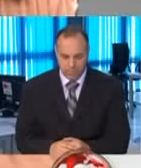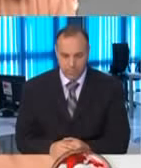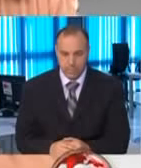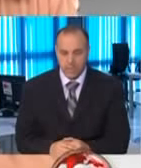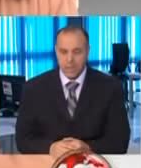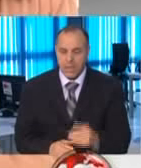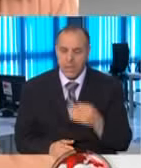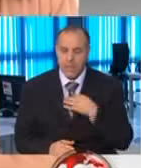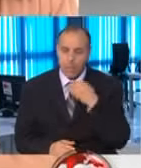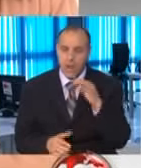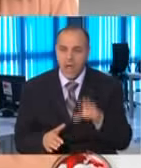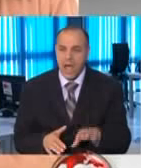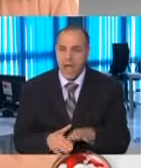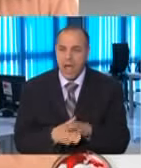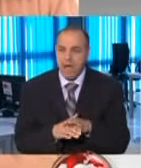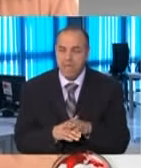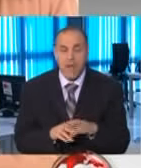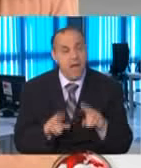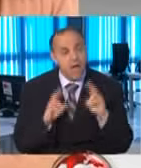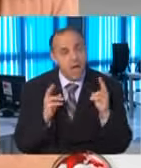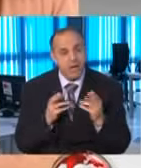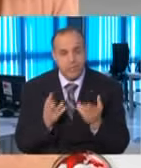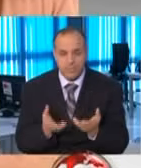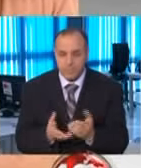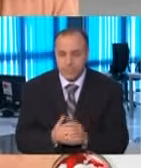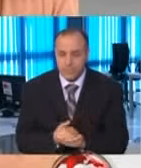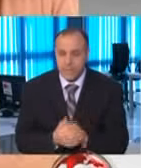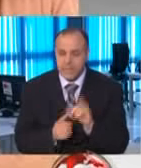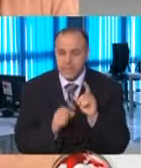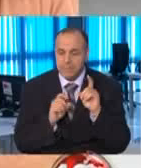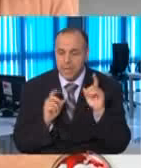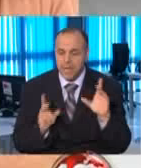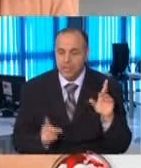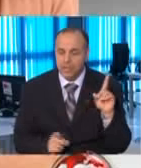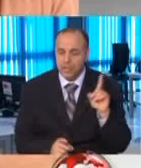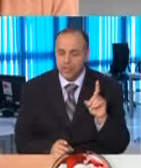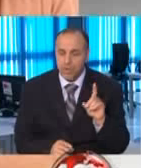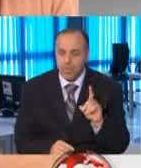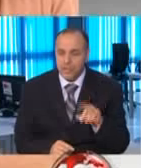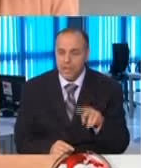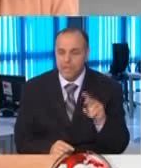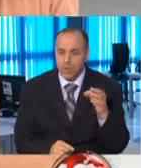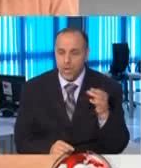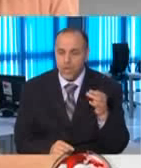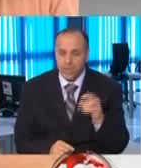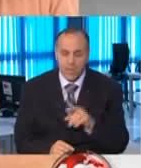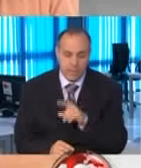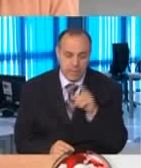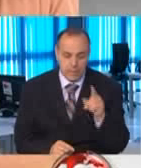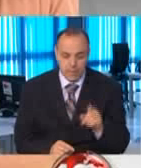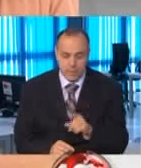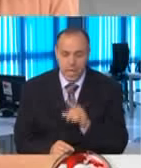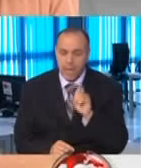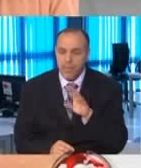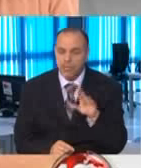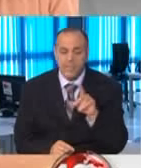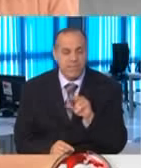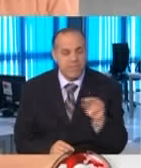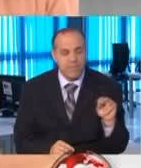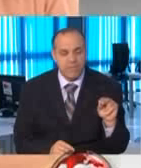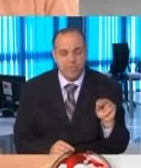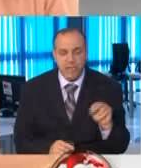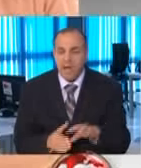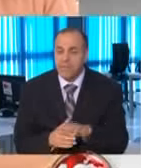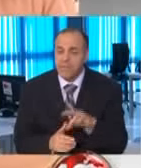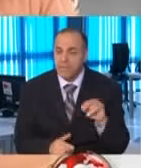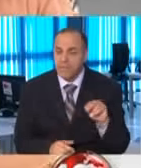نحب المهرجان هذا يكون مهرجان دولي، مهرجان 17 ديسمبر 2010 شأن وشأن 14 جانفي وكل المهرجانات